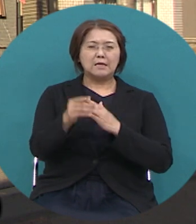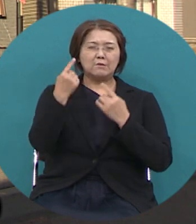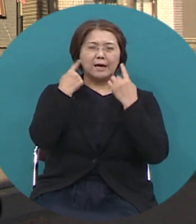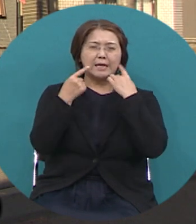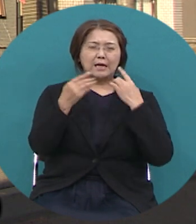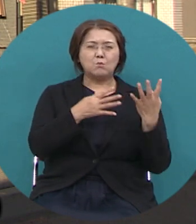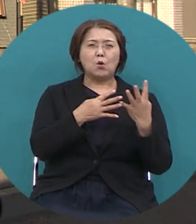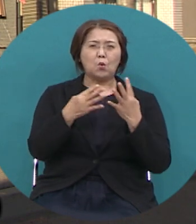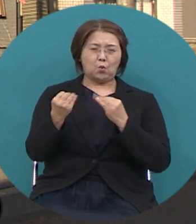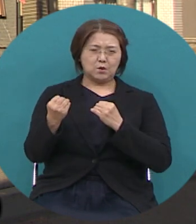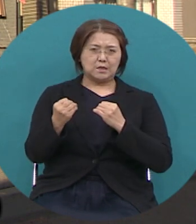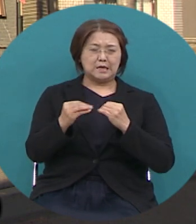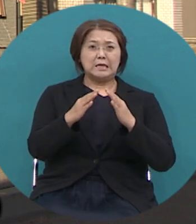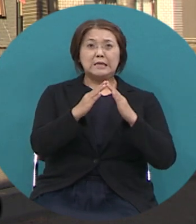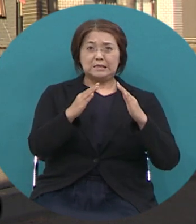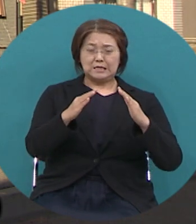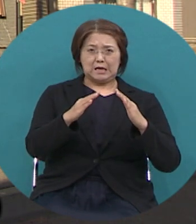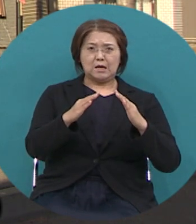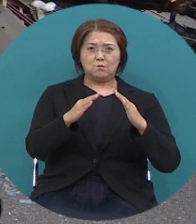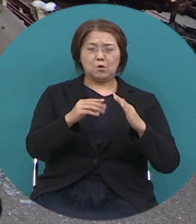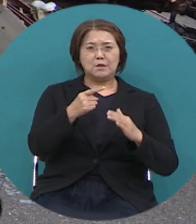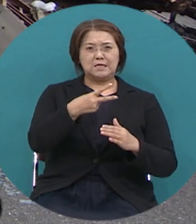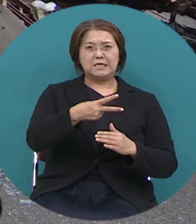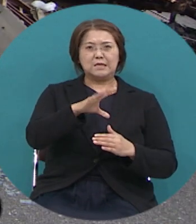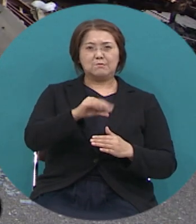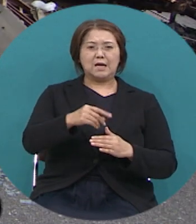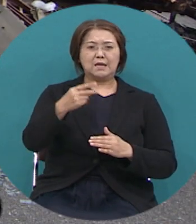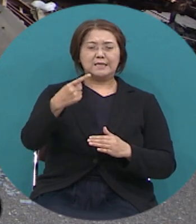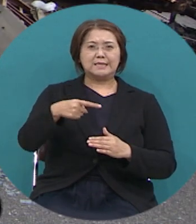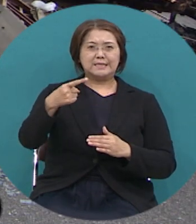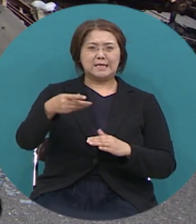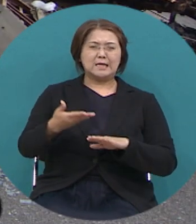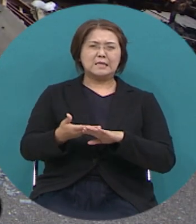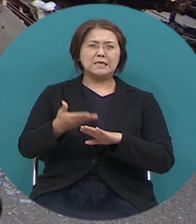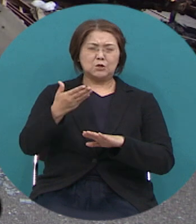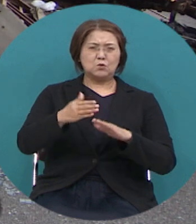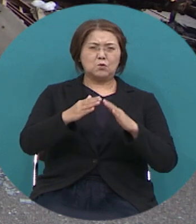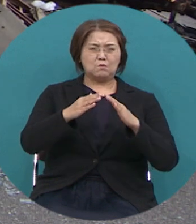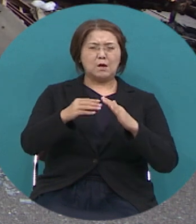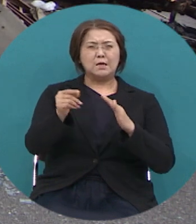か、住宅も2万1000棟以上に被害が出ました。